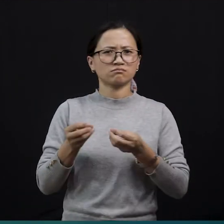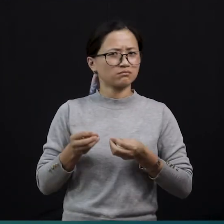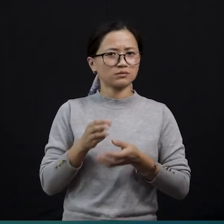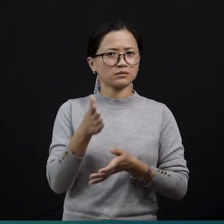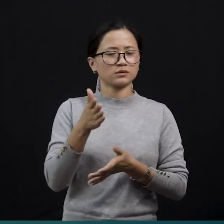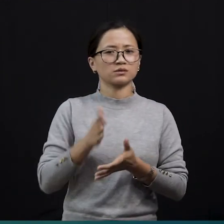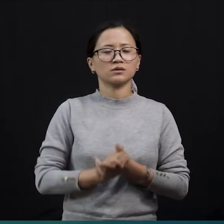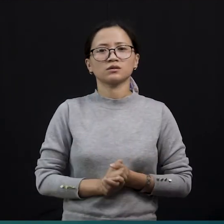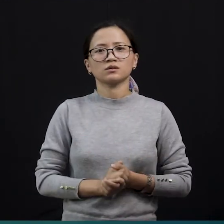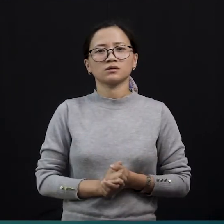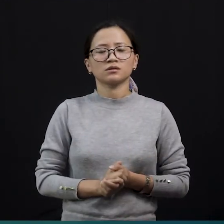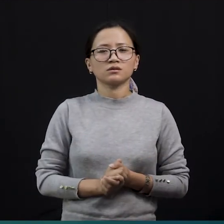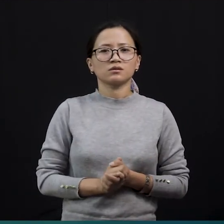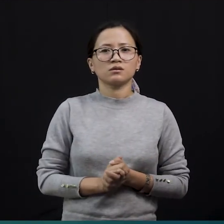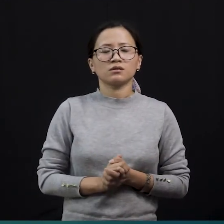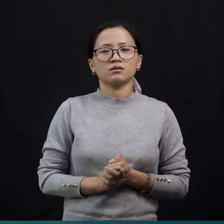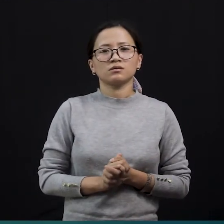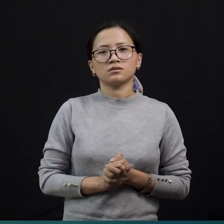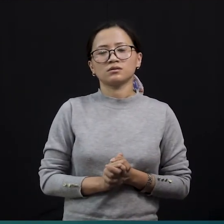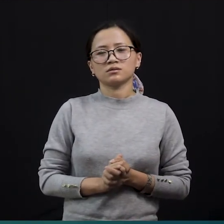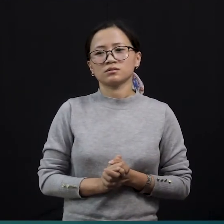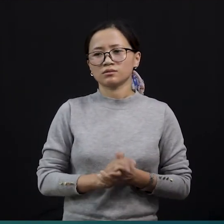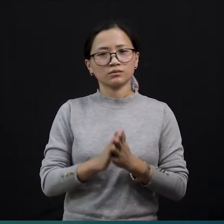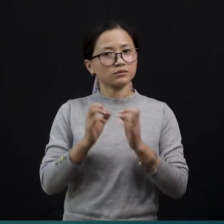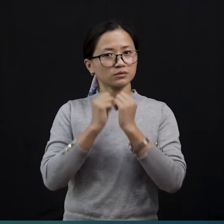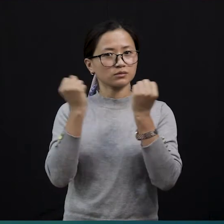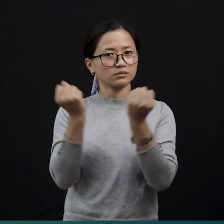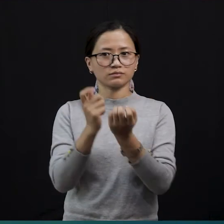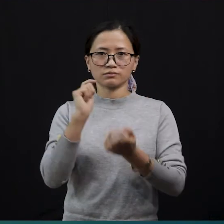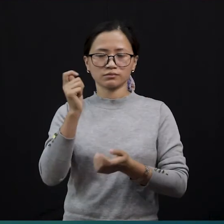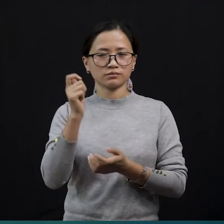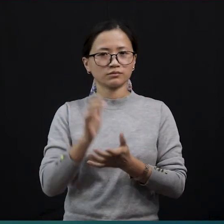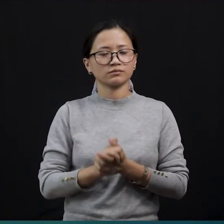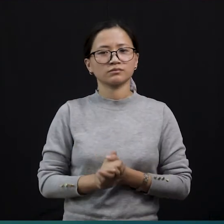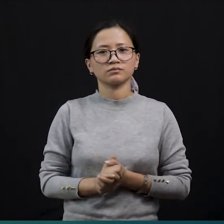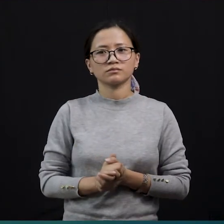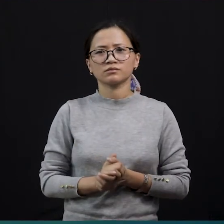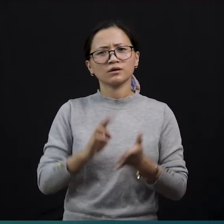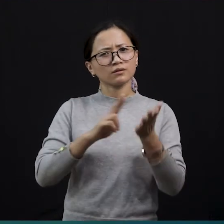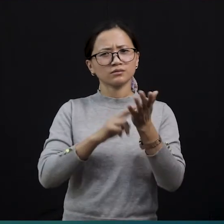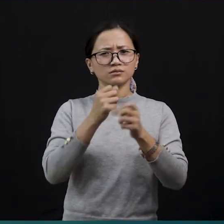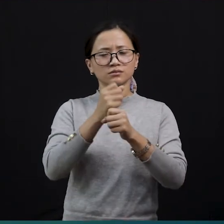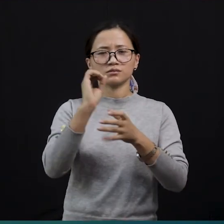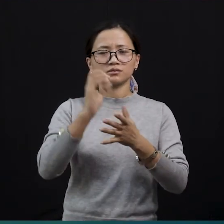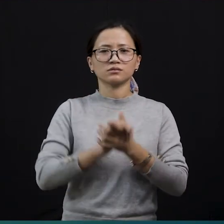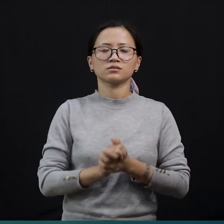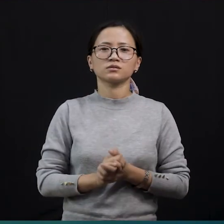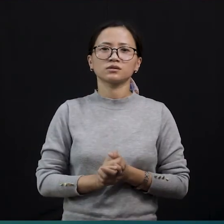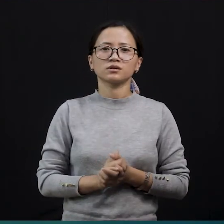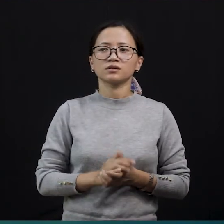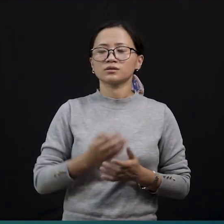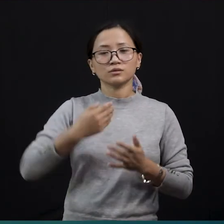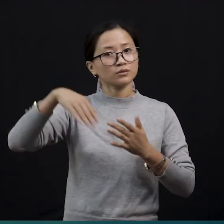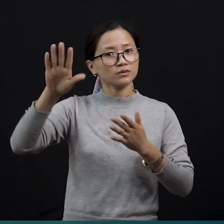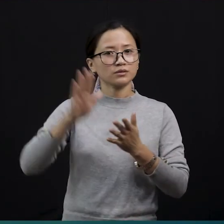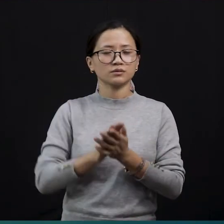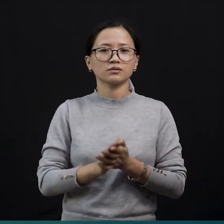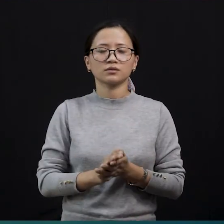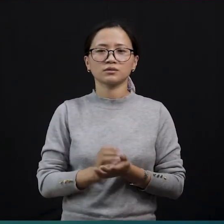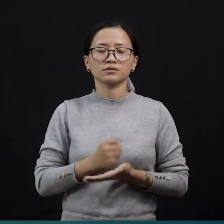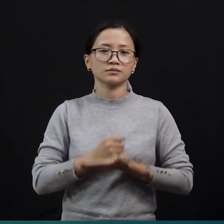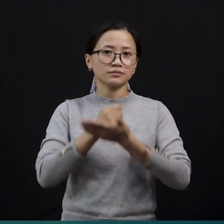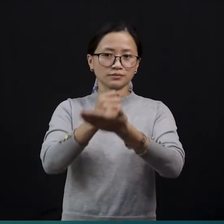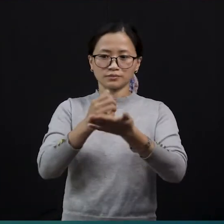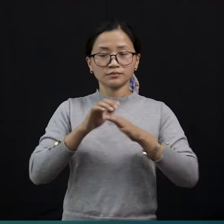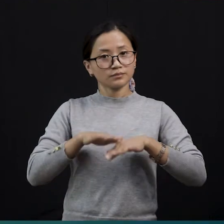हैं, तो जो भी सोसाइटी वर्कर्स हैं या जो भी NGOs वगैरह हैं, वहाँ पे जाके बच्चे लोग को